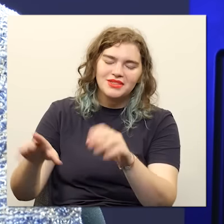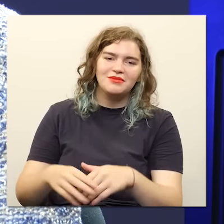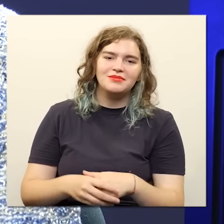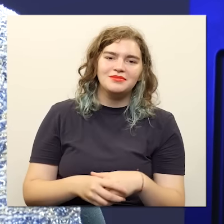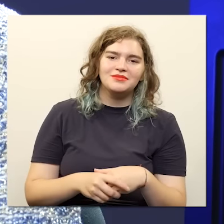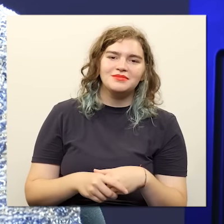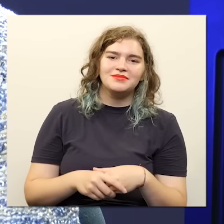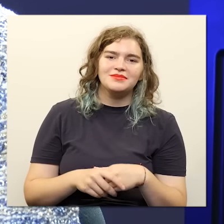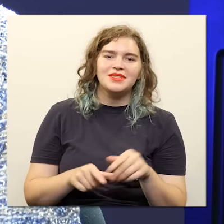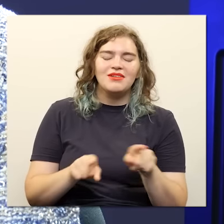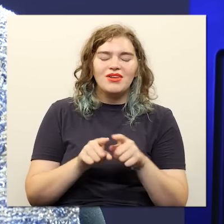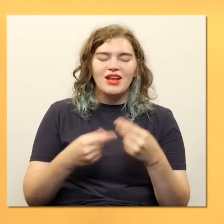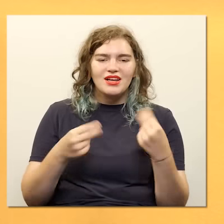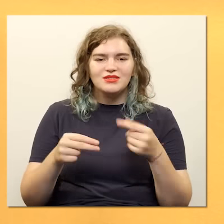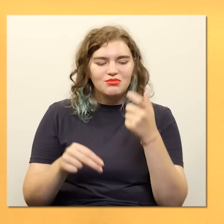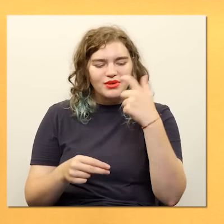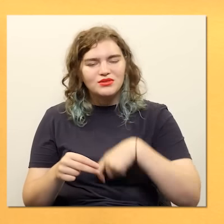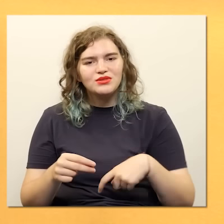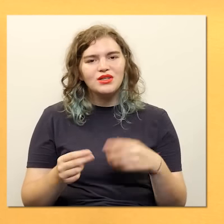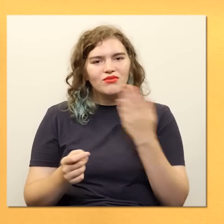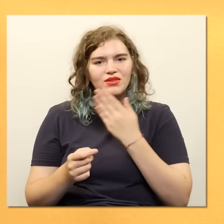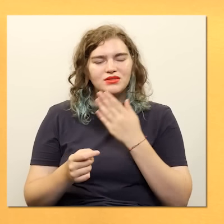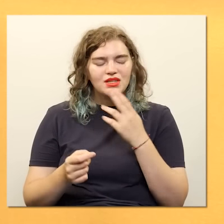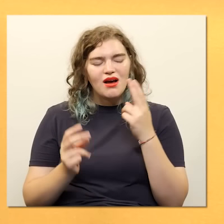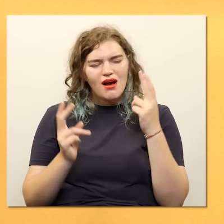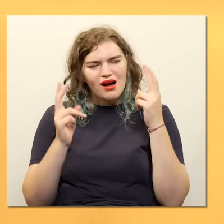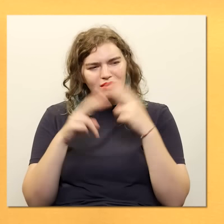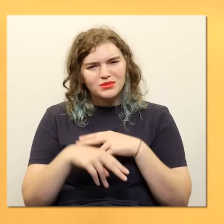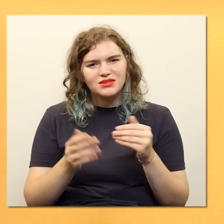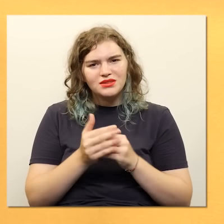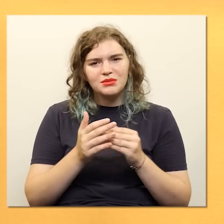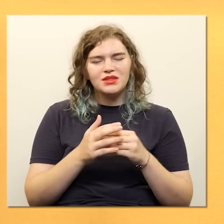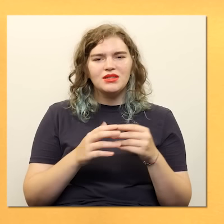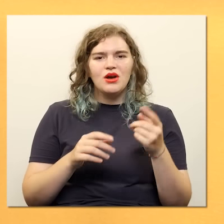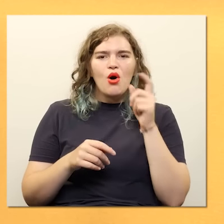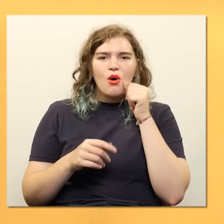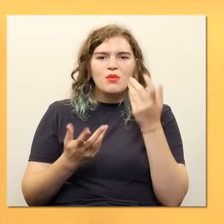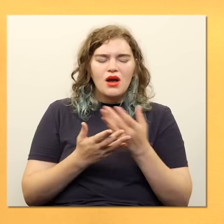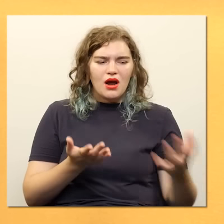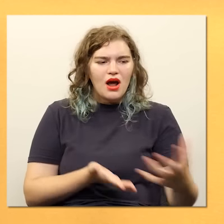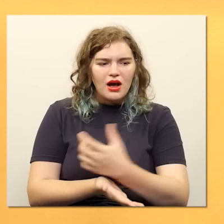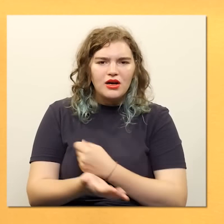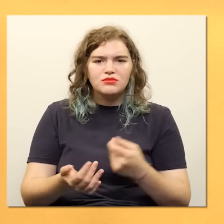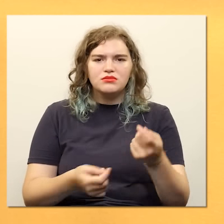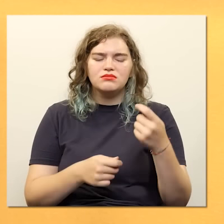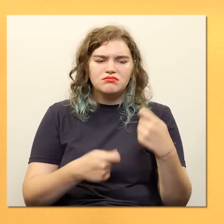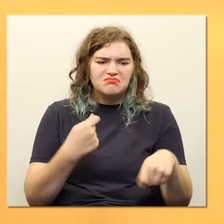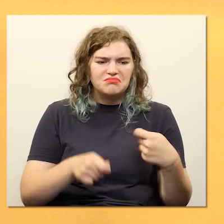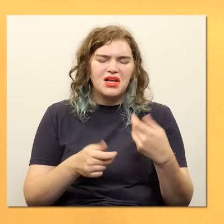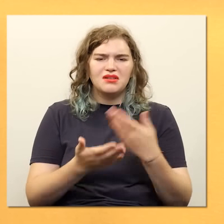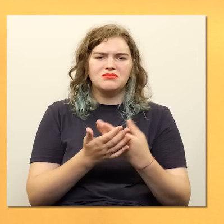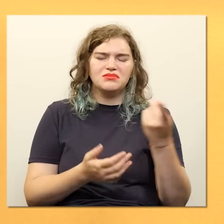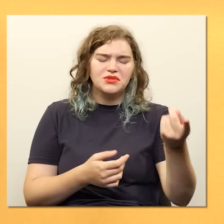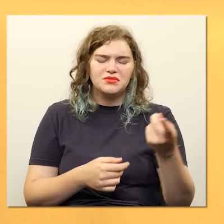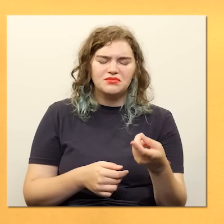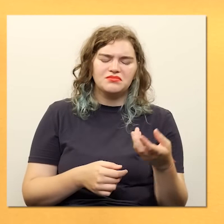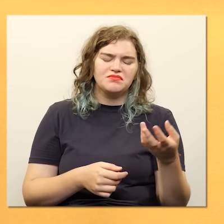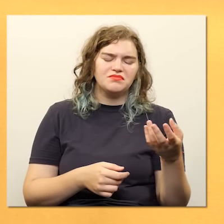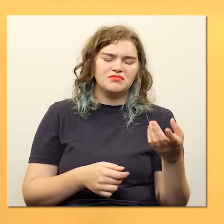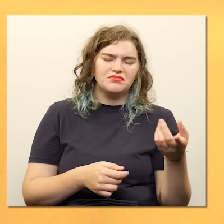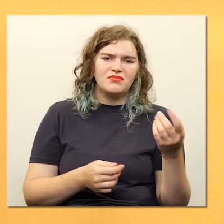Dumnezeu. Exemplu, da, personal. Da. Și o învățătură care o primit-o. Da. Că te gândești că un om care adună cartone ca să trăiască,